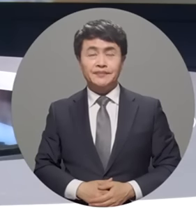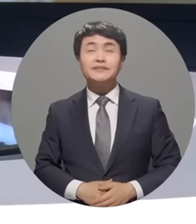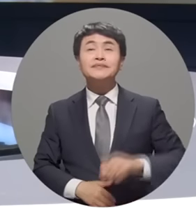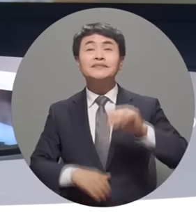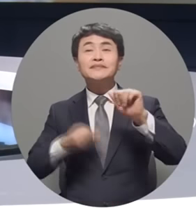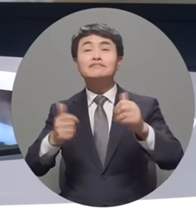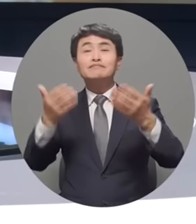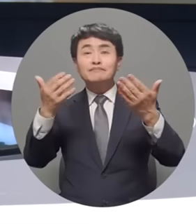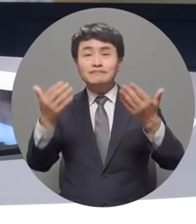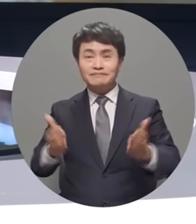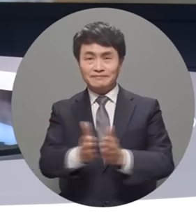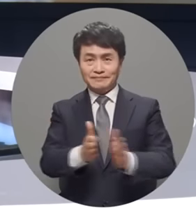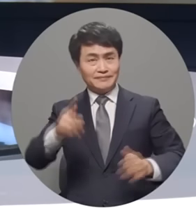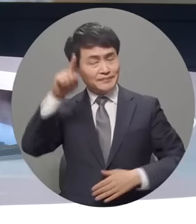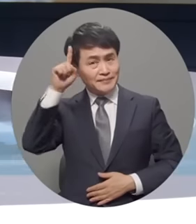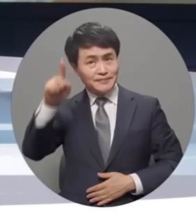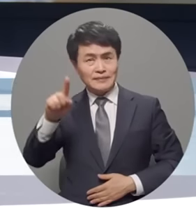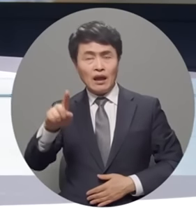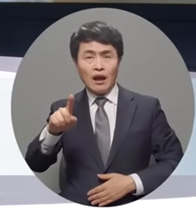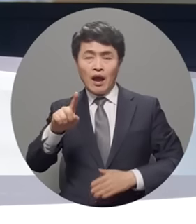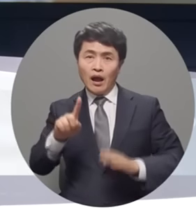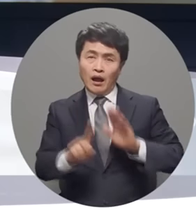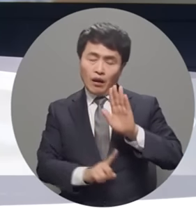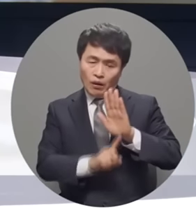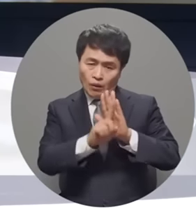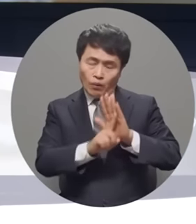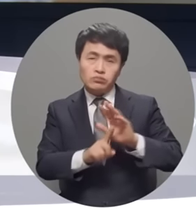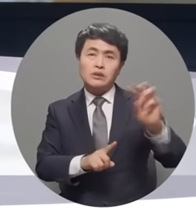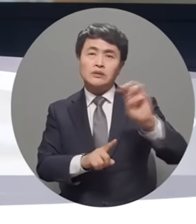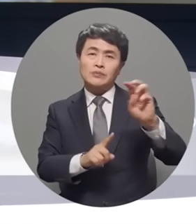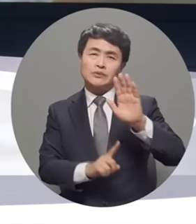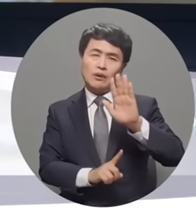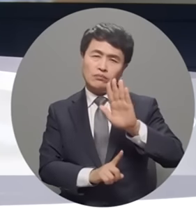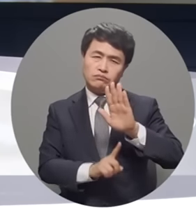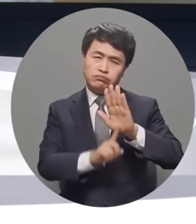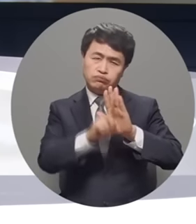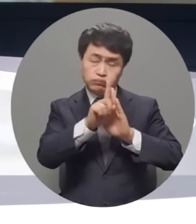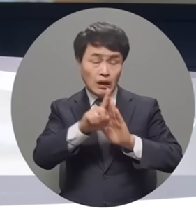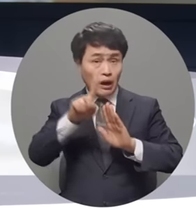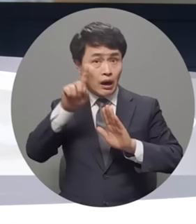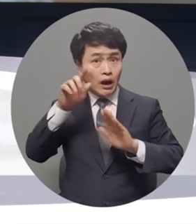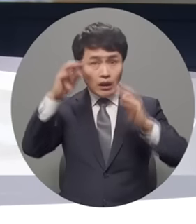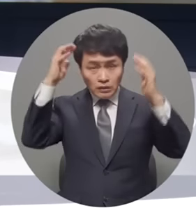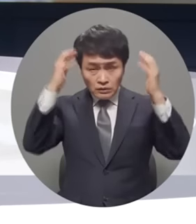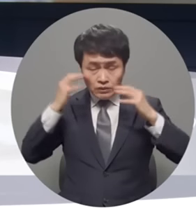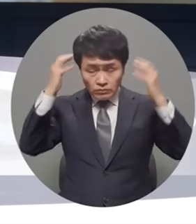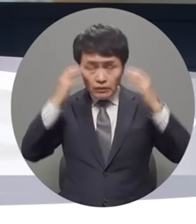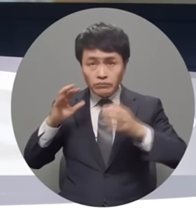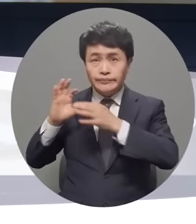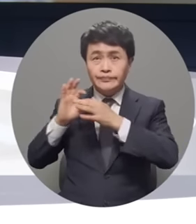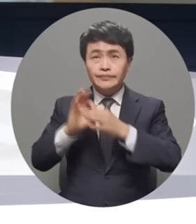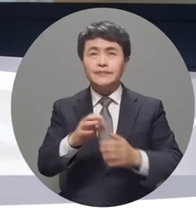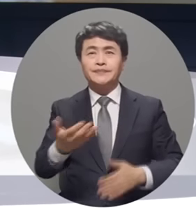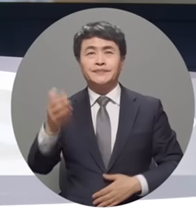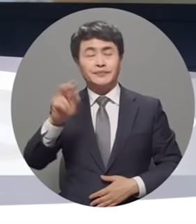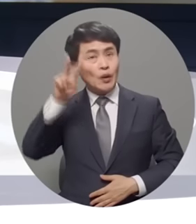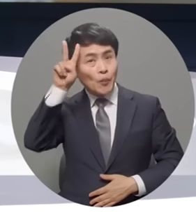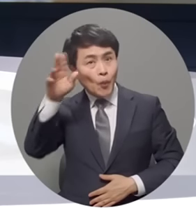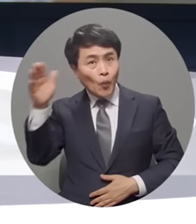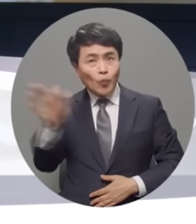어린이날 연휴가 시작되는 내일은 최고 기온이 30도 가까이 올라가면서 얼음 더위가 이어진다고 합니다. 하지만